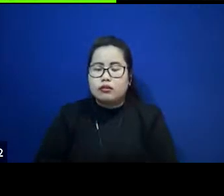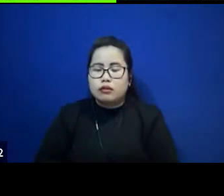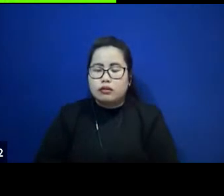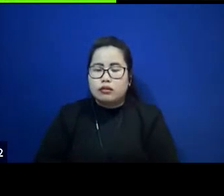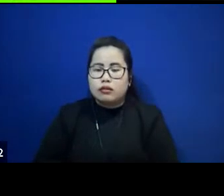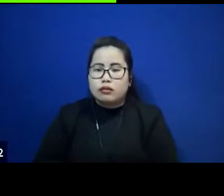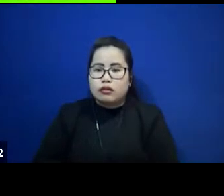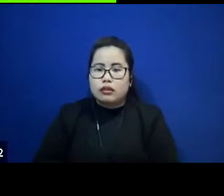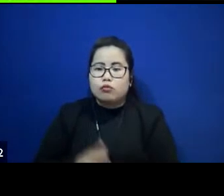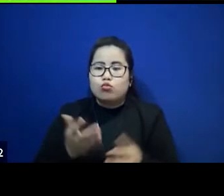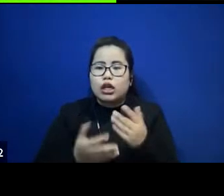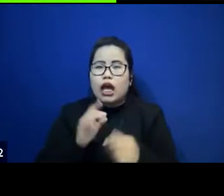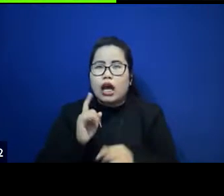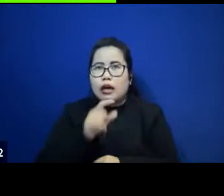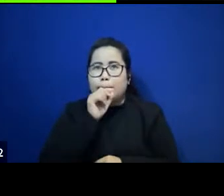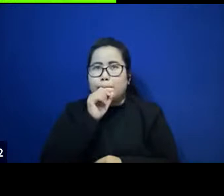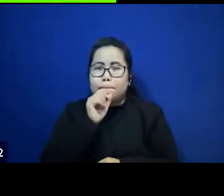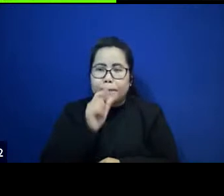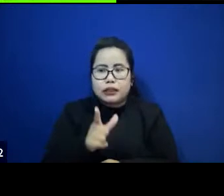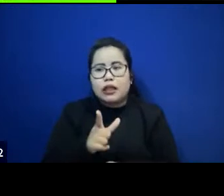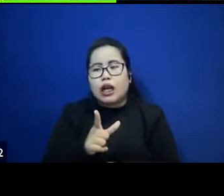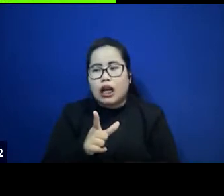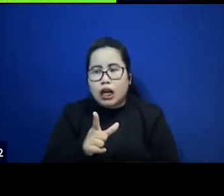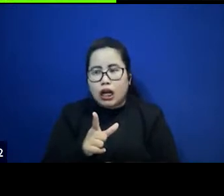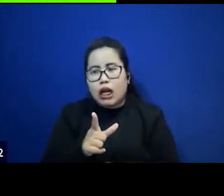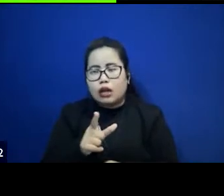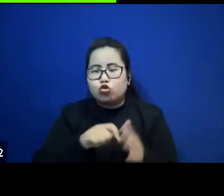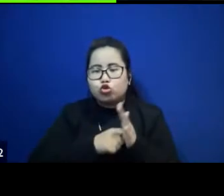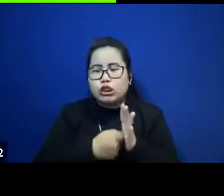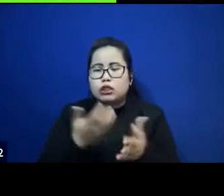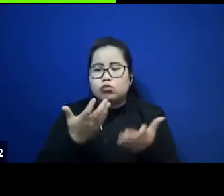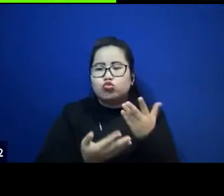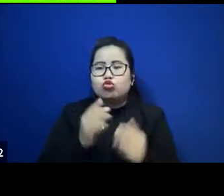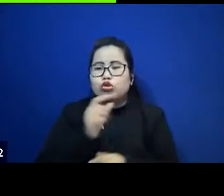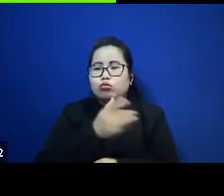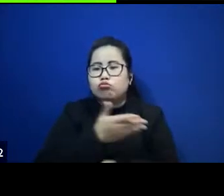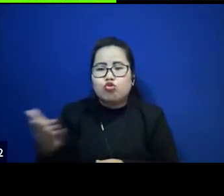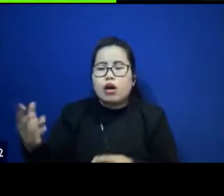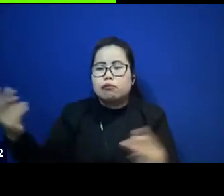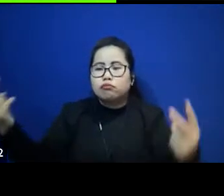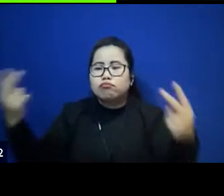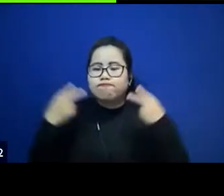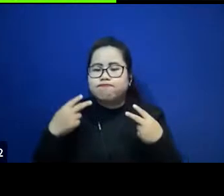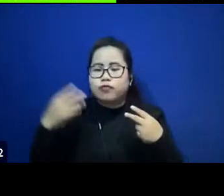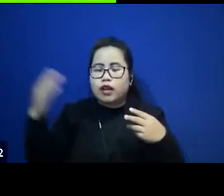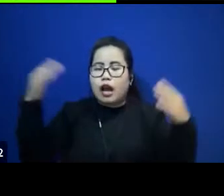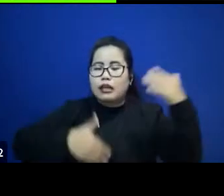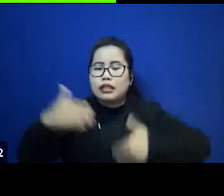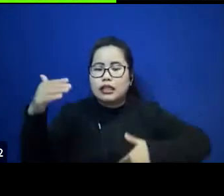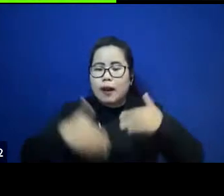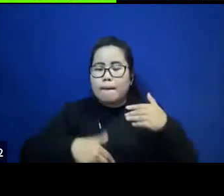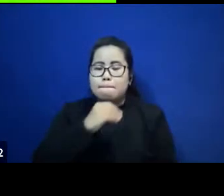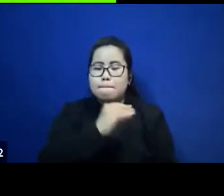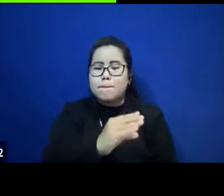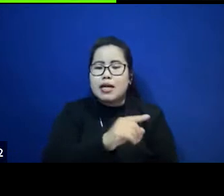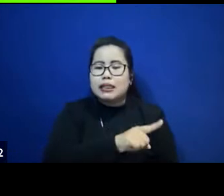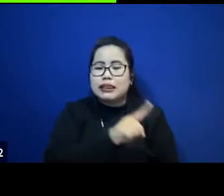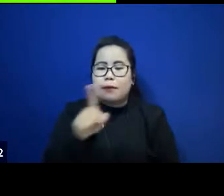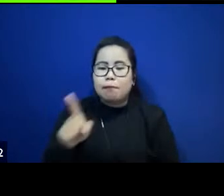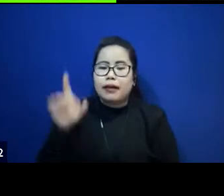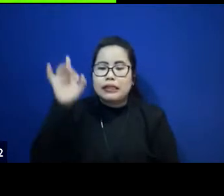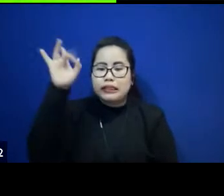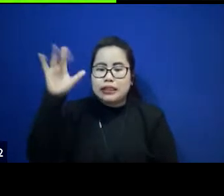eh message di message untuk audiens yang hadir di aarm disiang hari ini pagi sampai siang hari ini